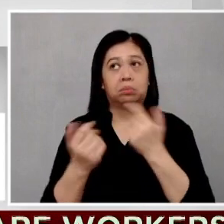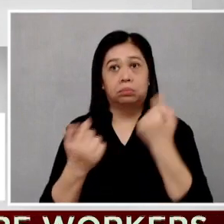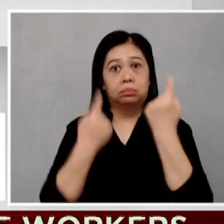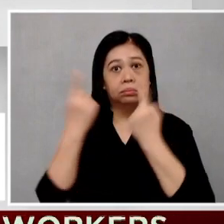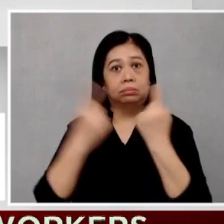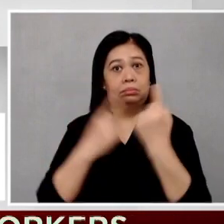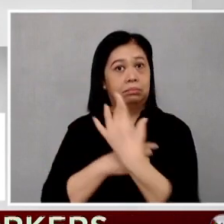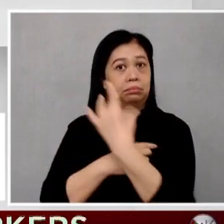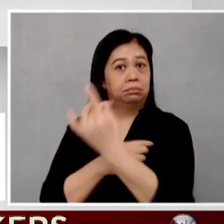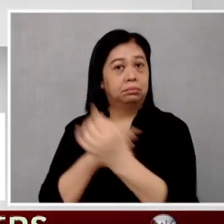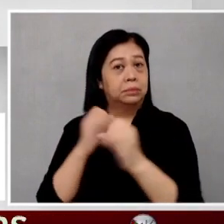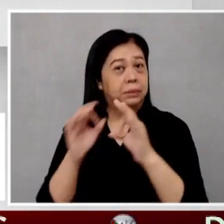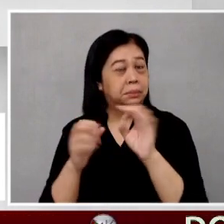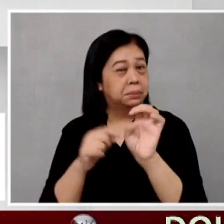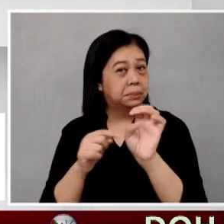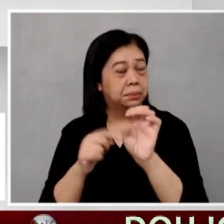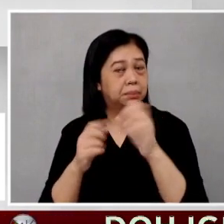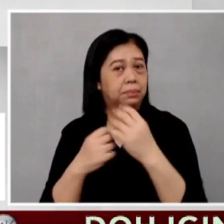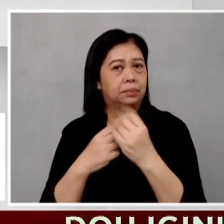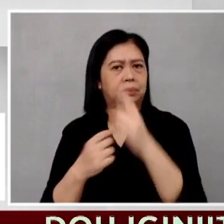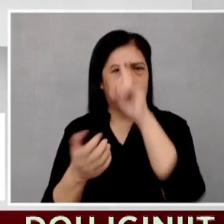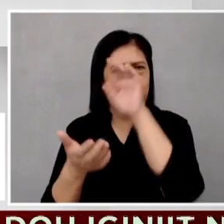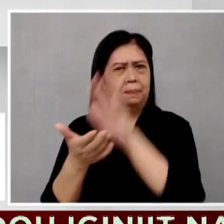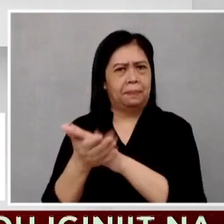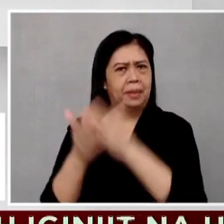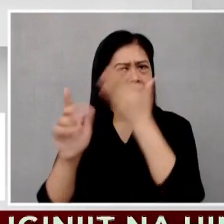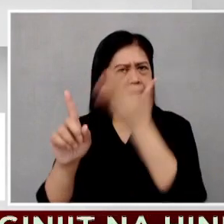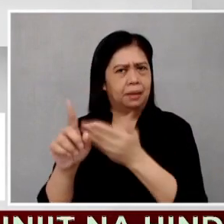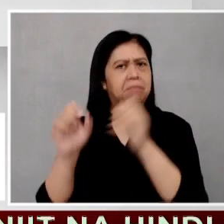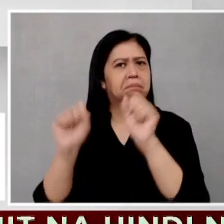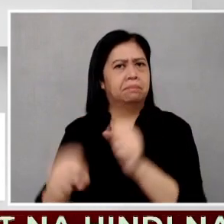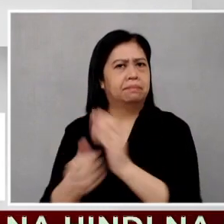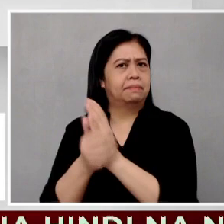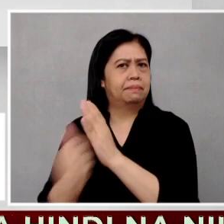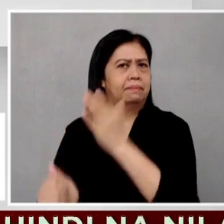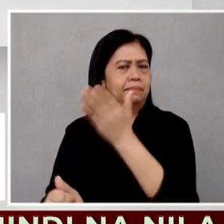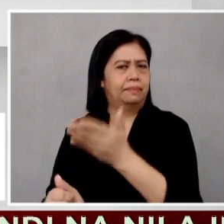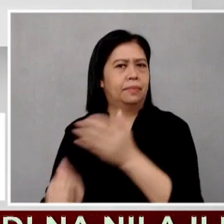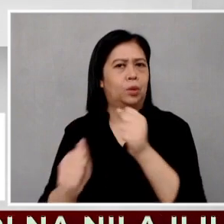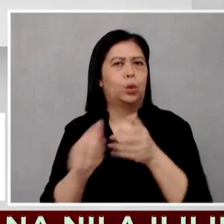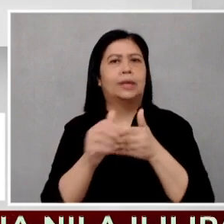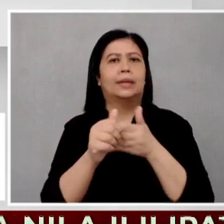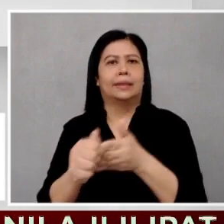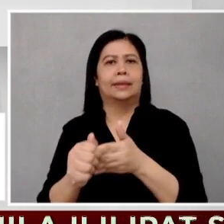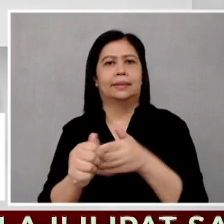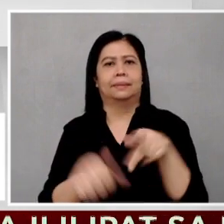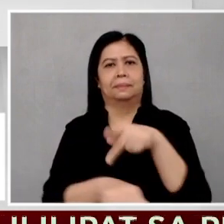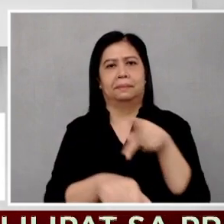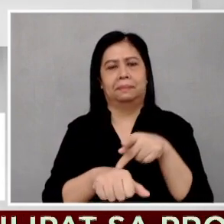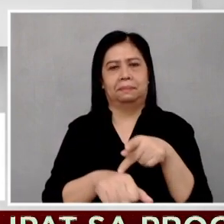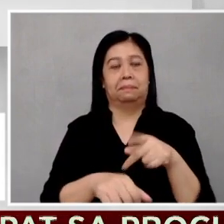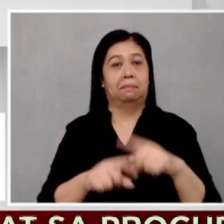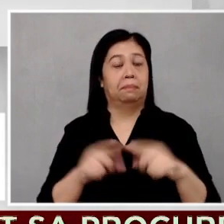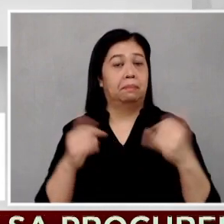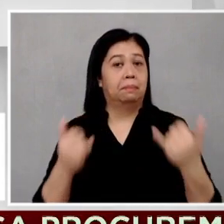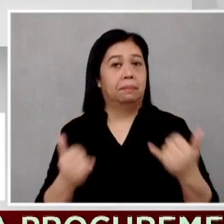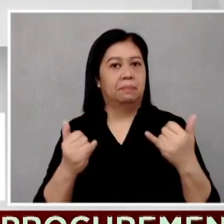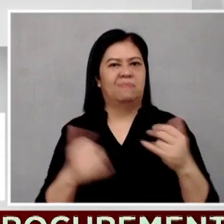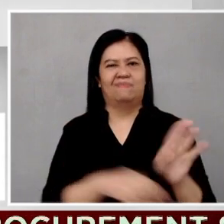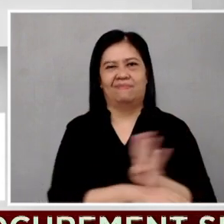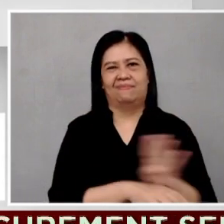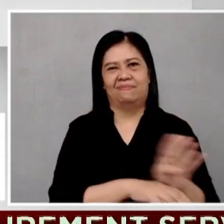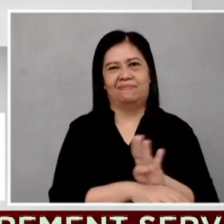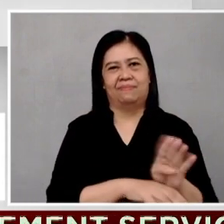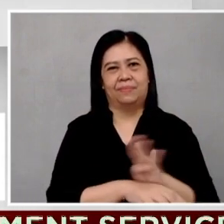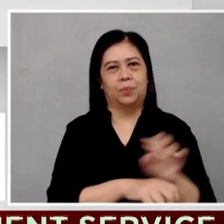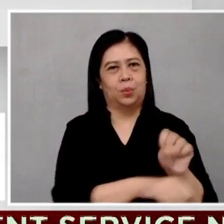ni Mayor Sara dahil naniniwala siya sa potensyal ng alkalde na pamunuan ng bansa. Pero sa ngayon, abala pa umano siya sa